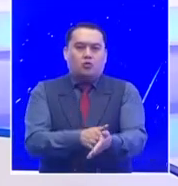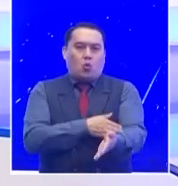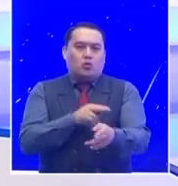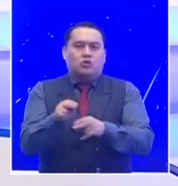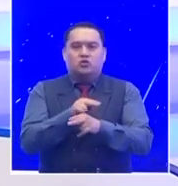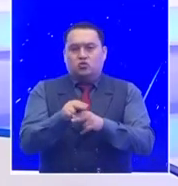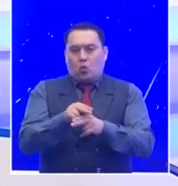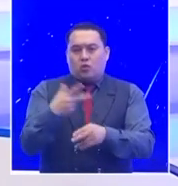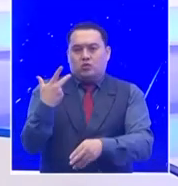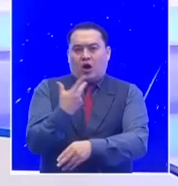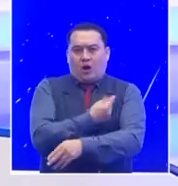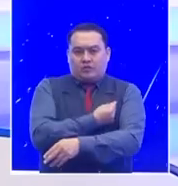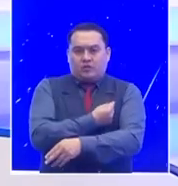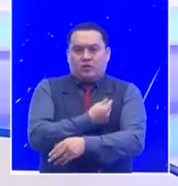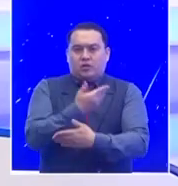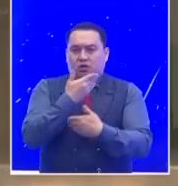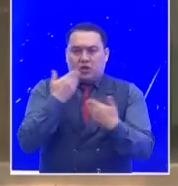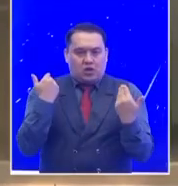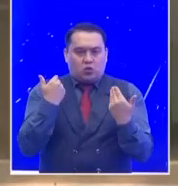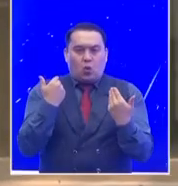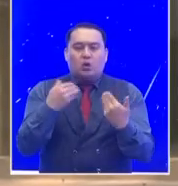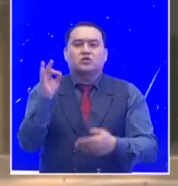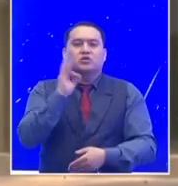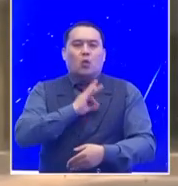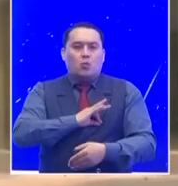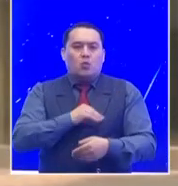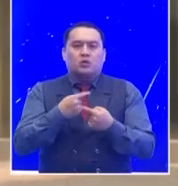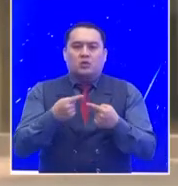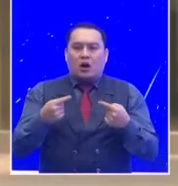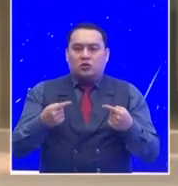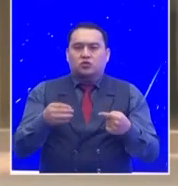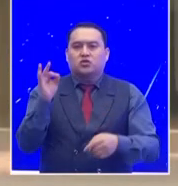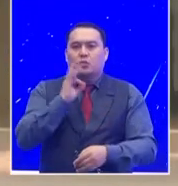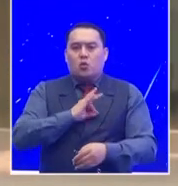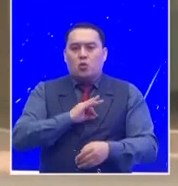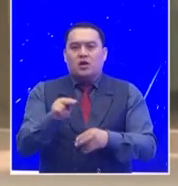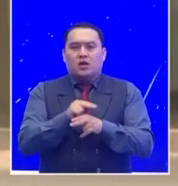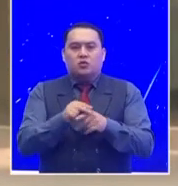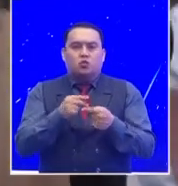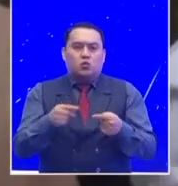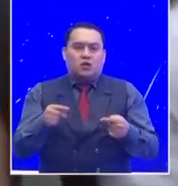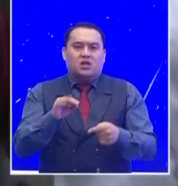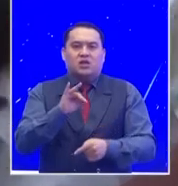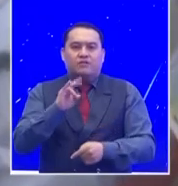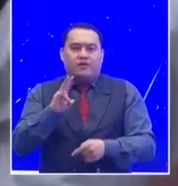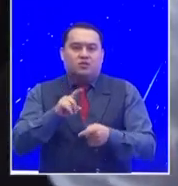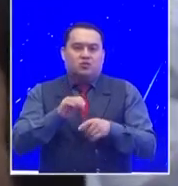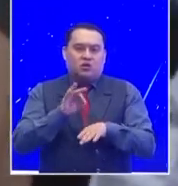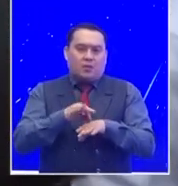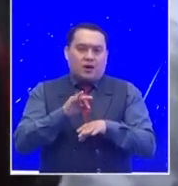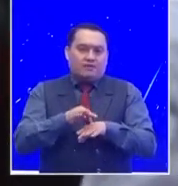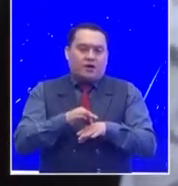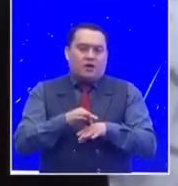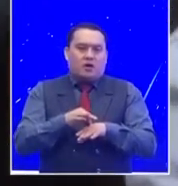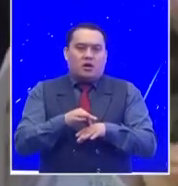лечения. Вакцины от коронавируса пока нет, и врачи применяют препараты, которые используются для лечения других вирусных инфекций.